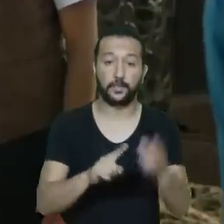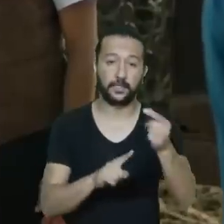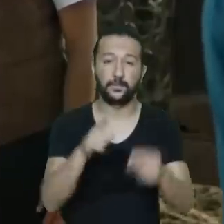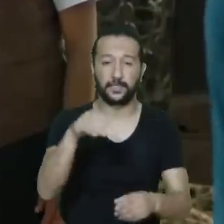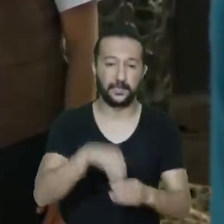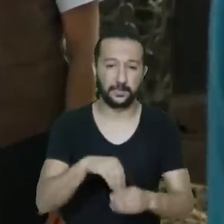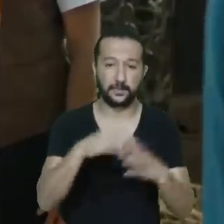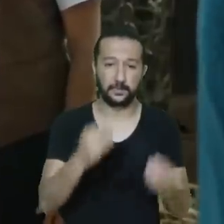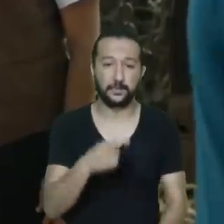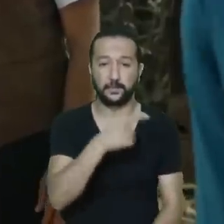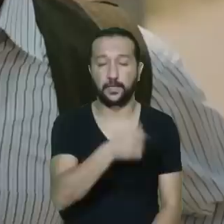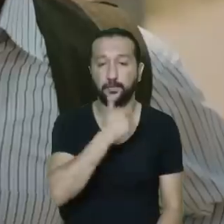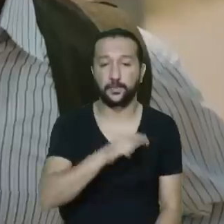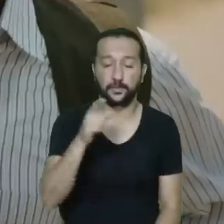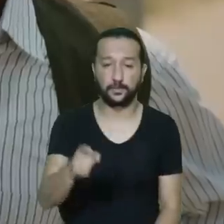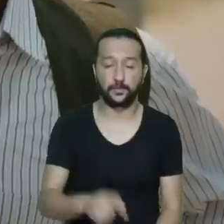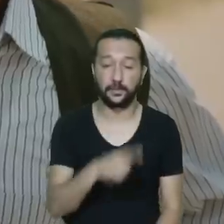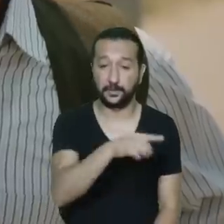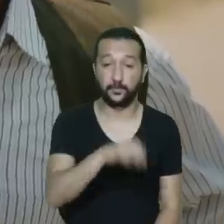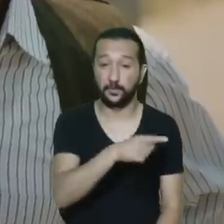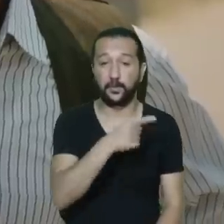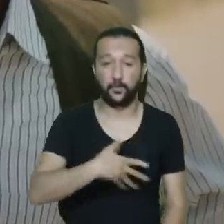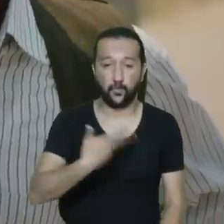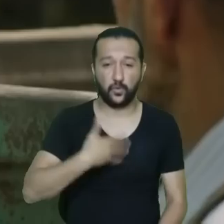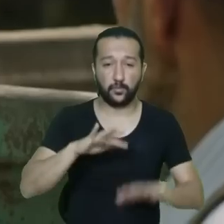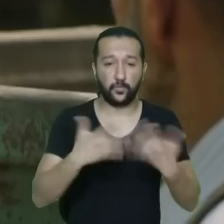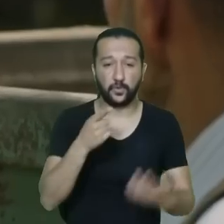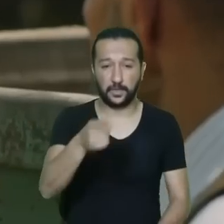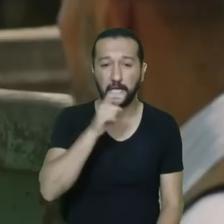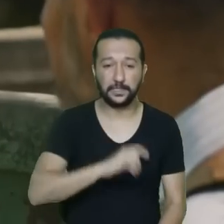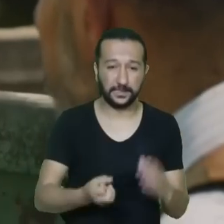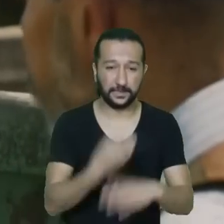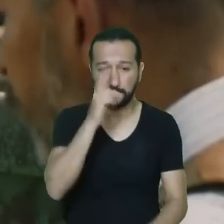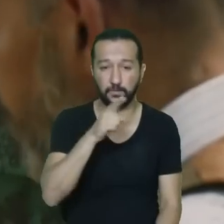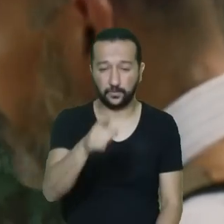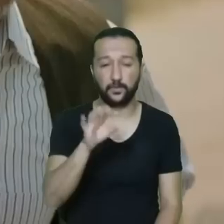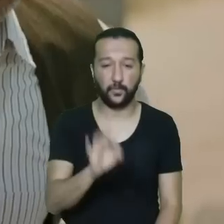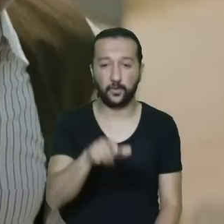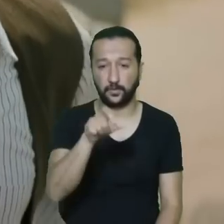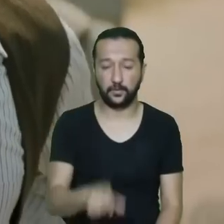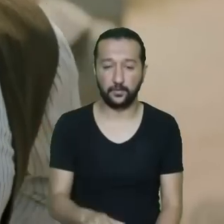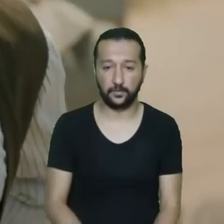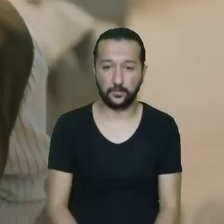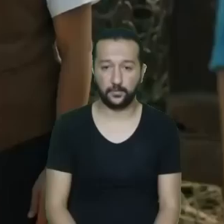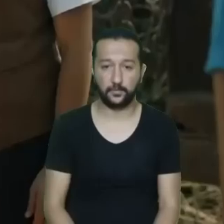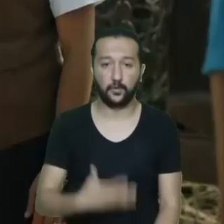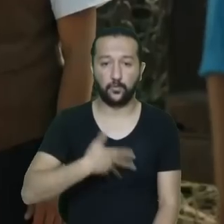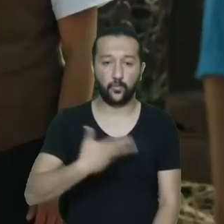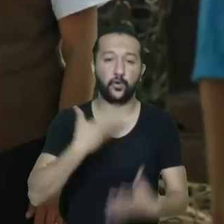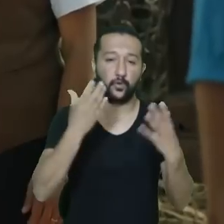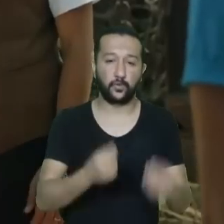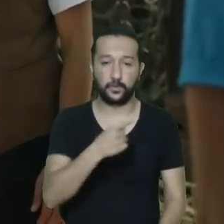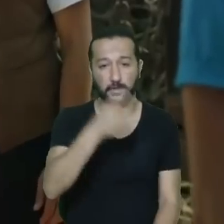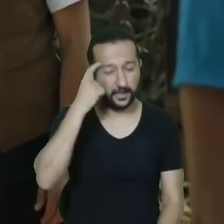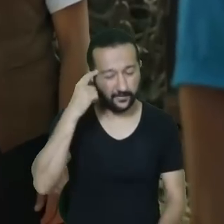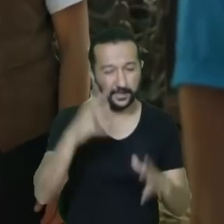İsmail için, Hicabi abi. Şimdi bu ara moralle onun biraz aşardı ya. Onu böyle moral olsun,